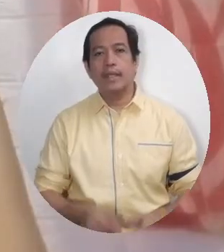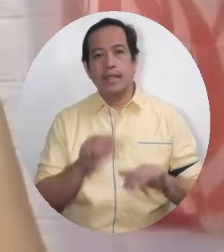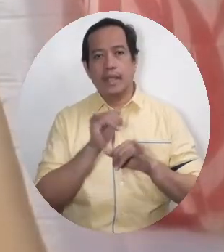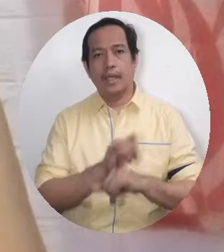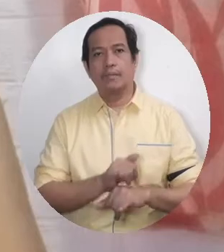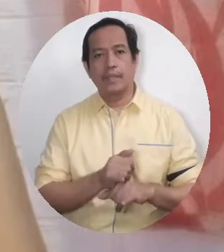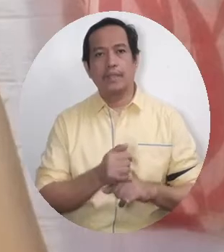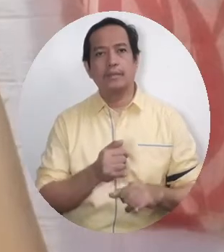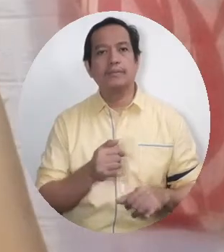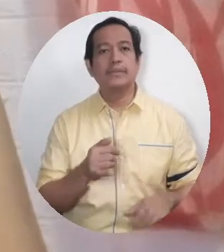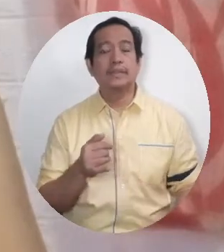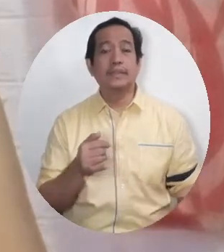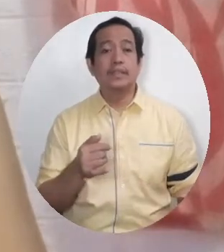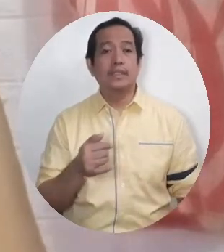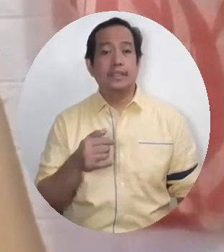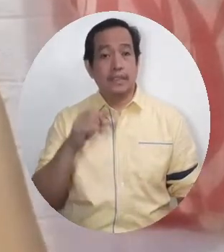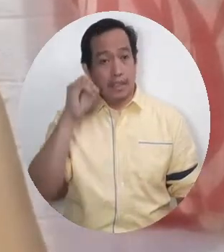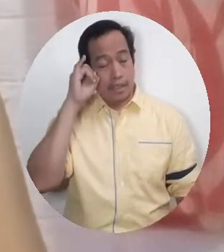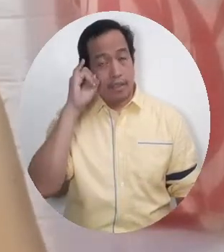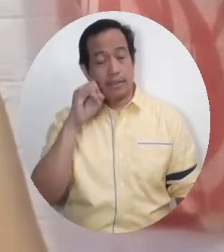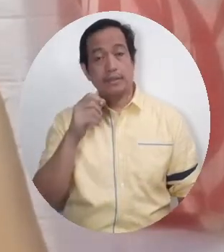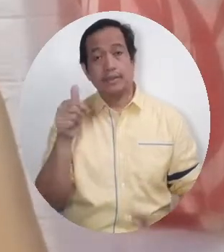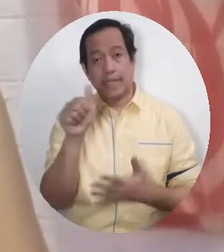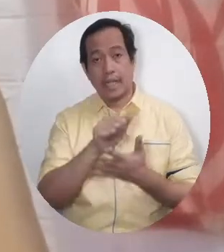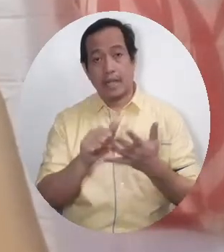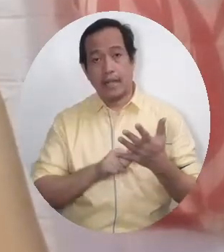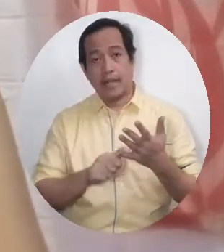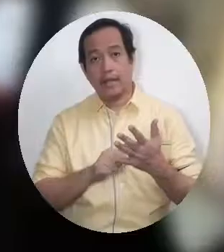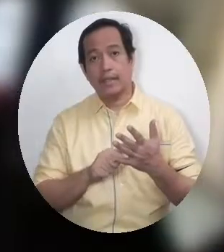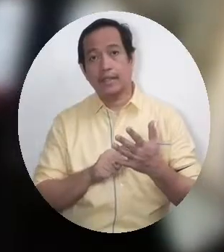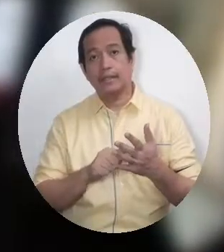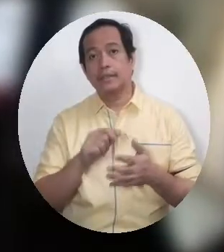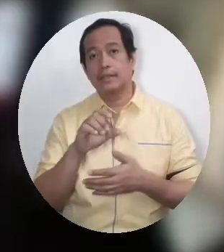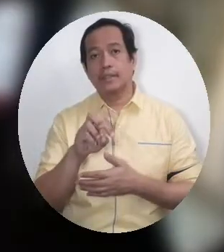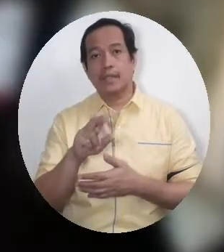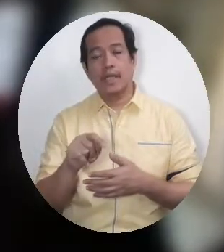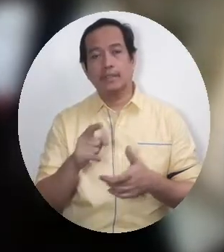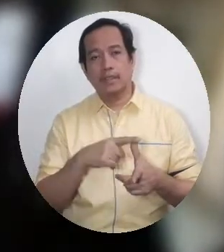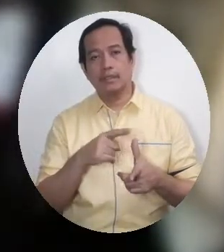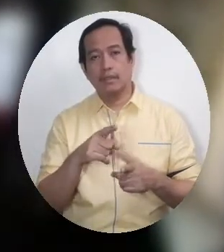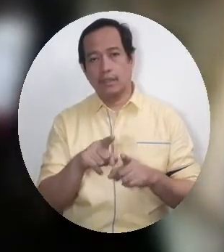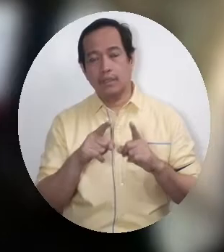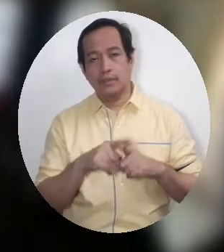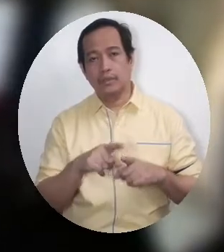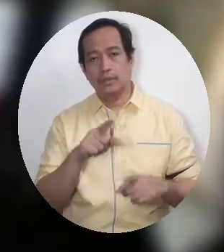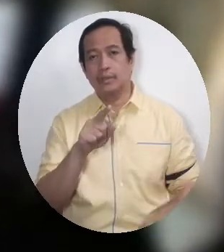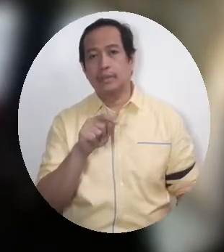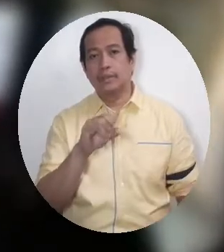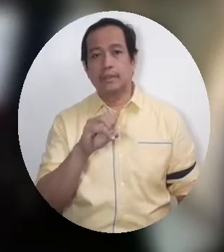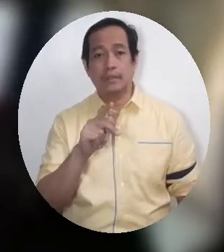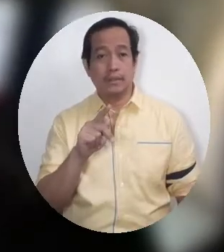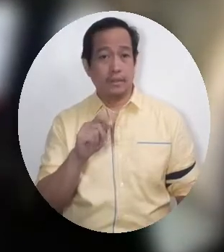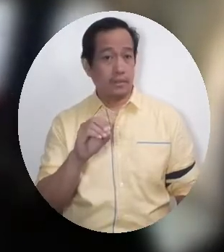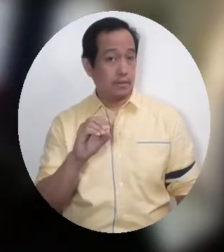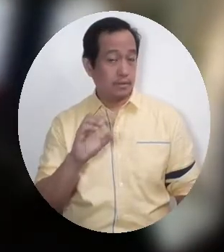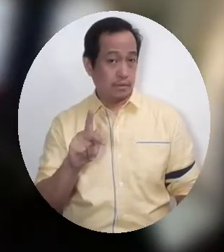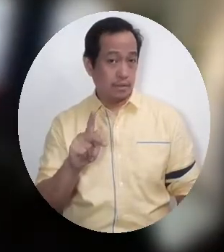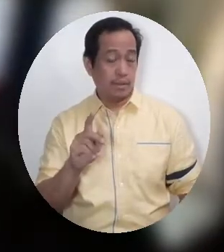Ang hobbies po niyon kasi yung art crafts, tapos mahilig po yan mag-TikTok, sumayaw sa